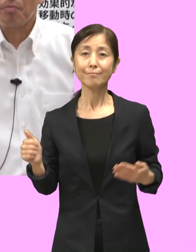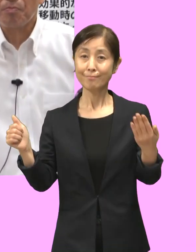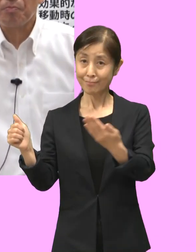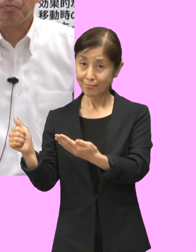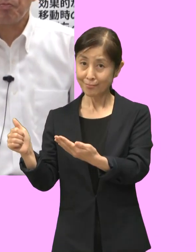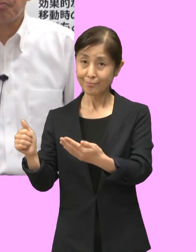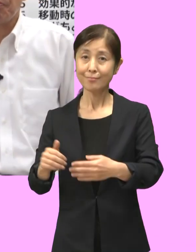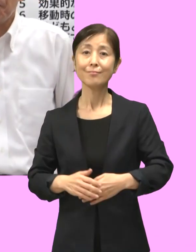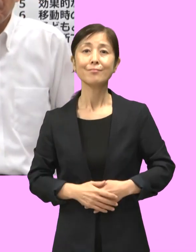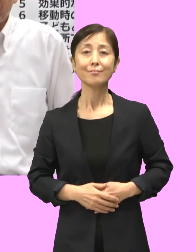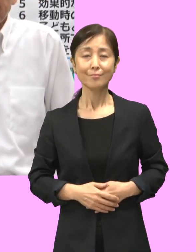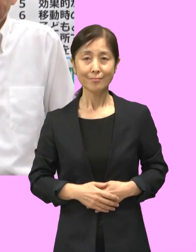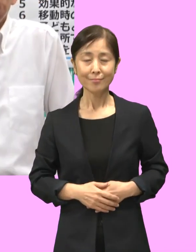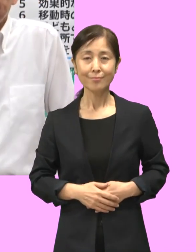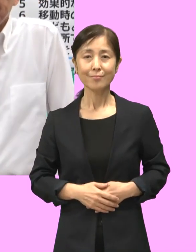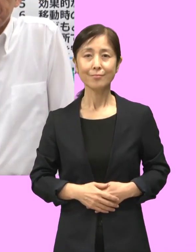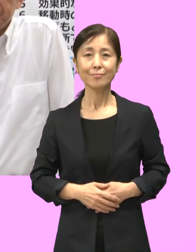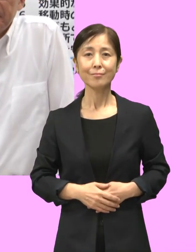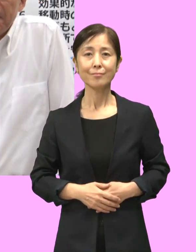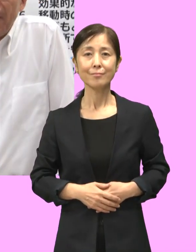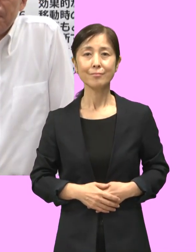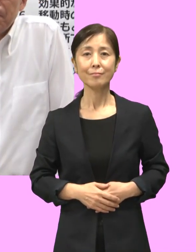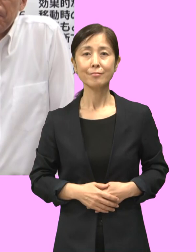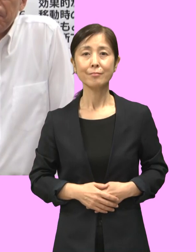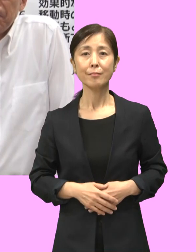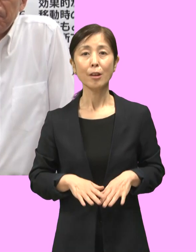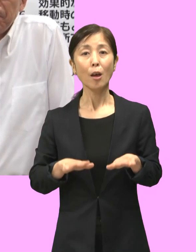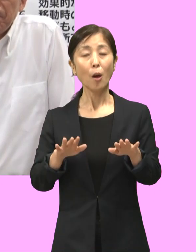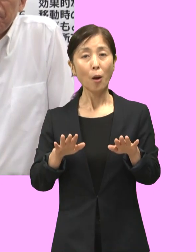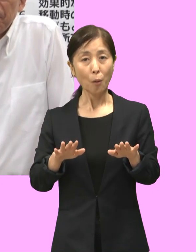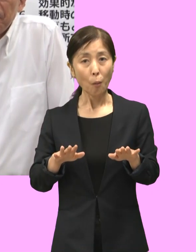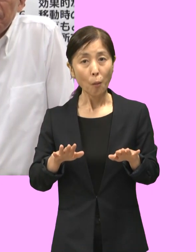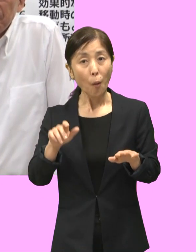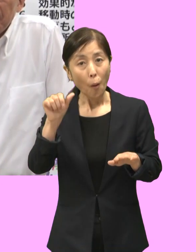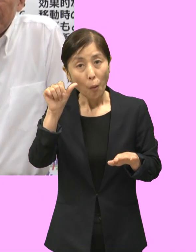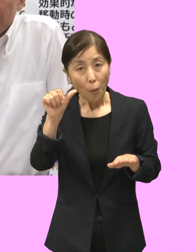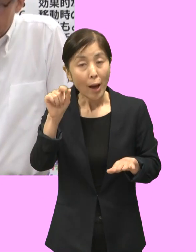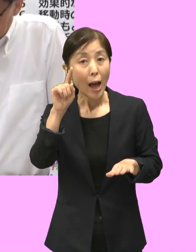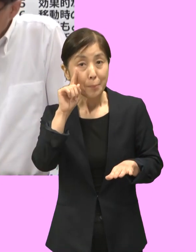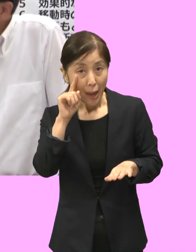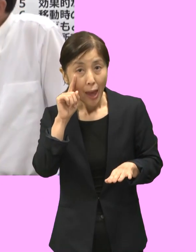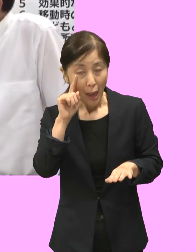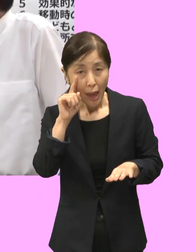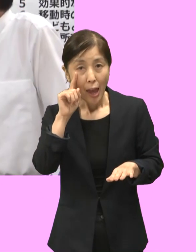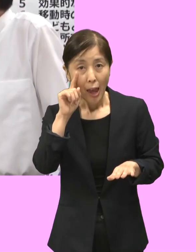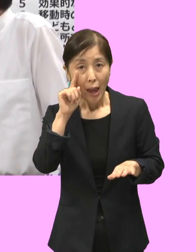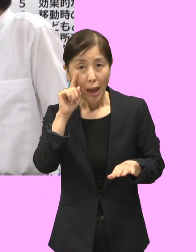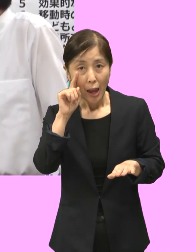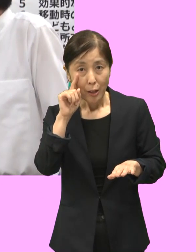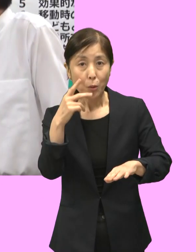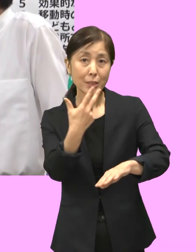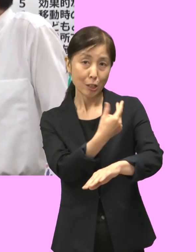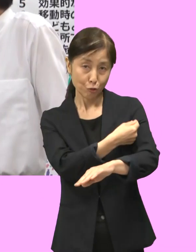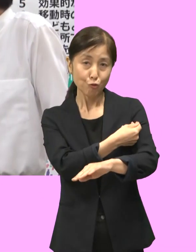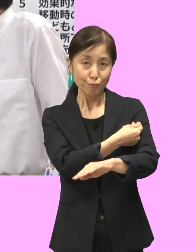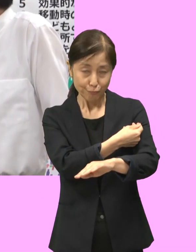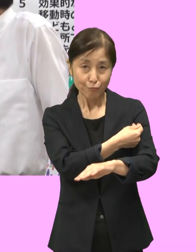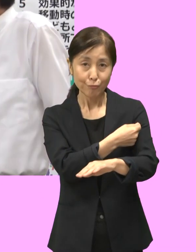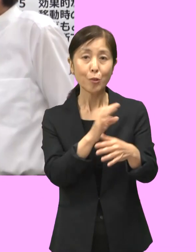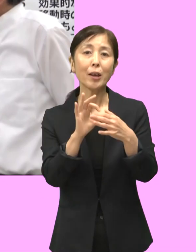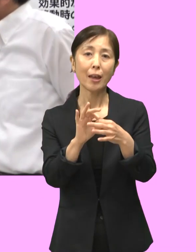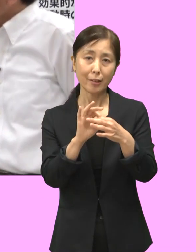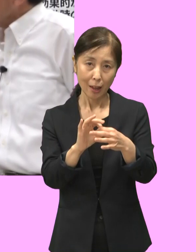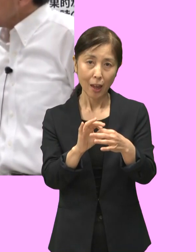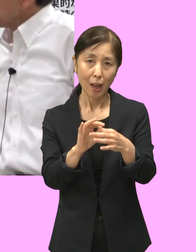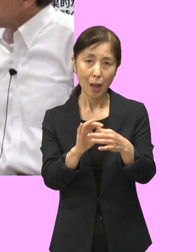福島中央テレビ報道部の水井と申します。5回目の接種ですかね、今ちょうど出ている画面の下だと思うんですけれども、 はい、